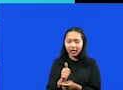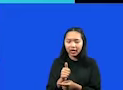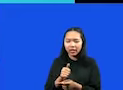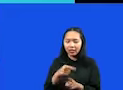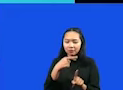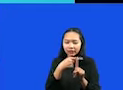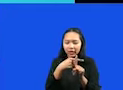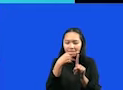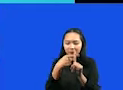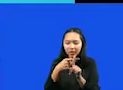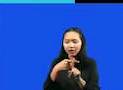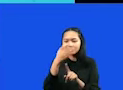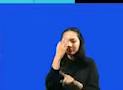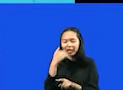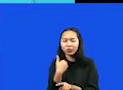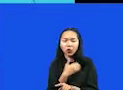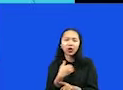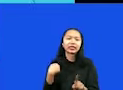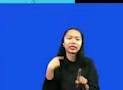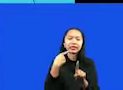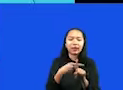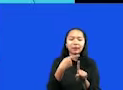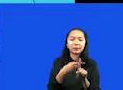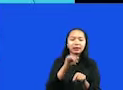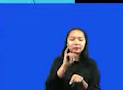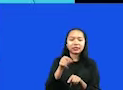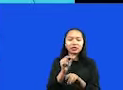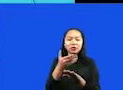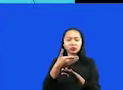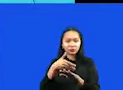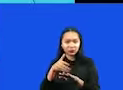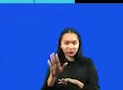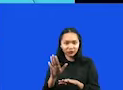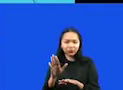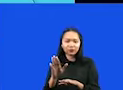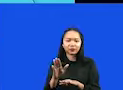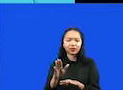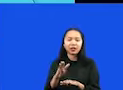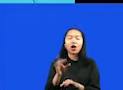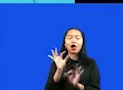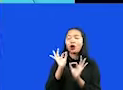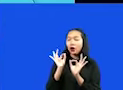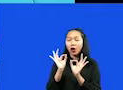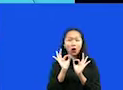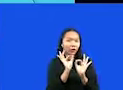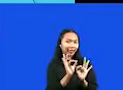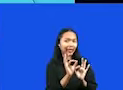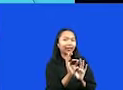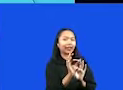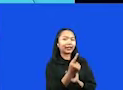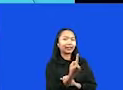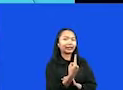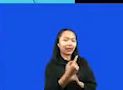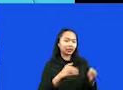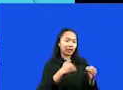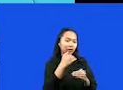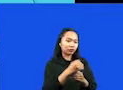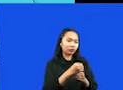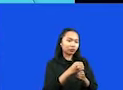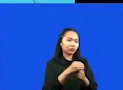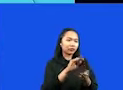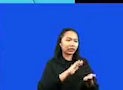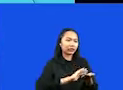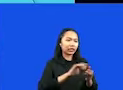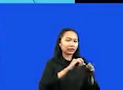apostolik Oke kita sambil nge-share juga ya di PPT oke nah Ini